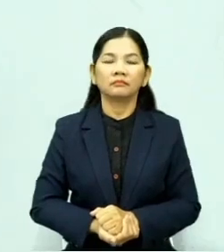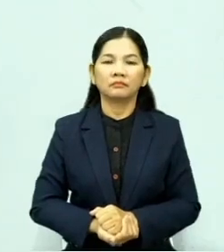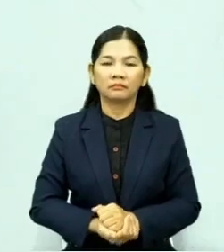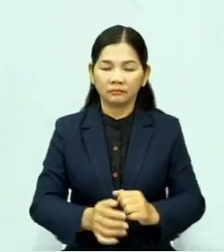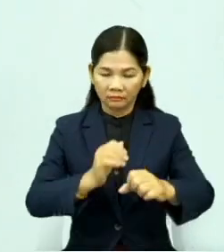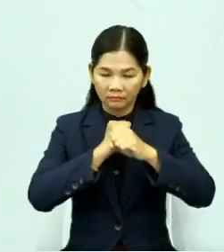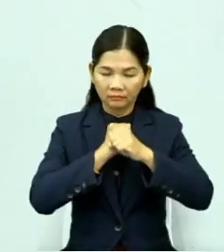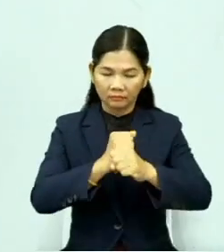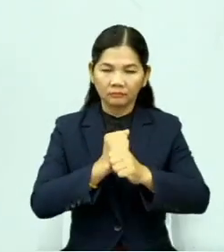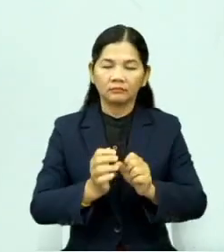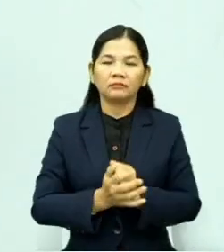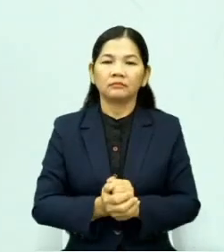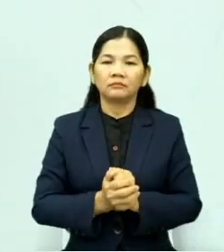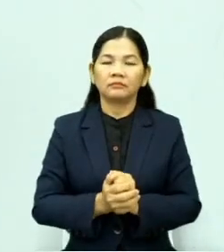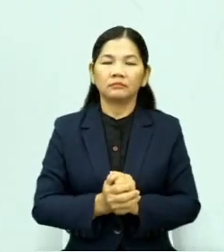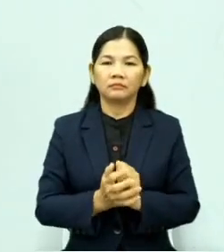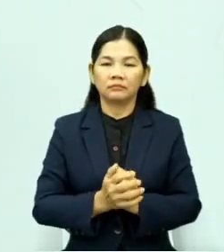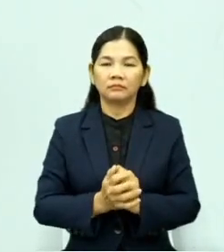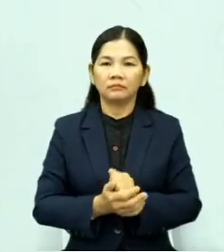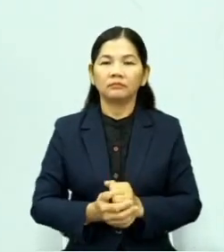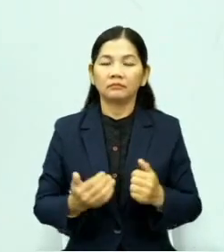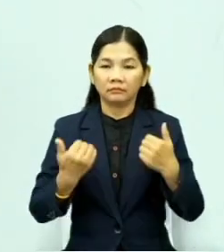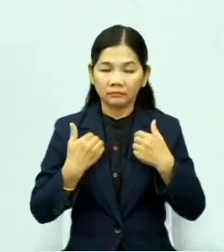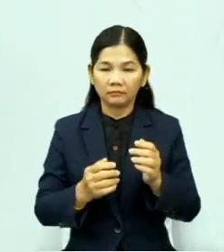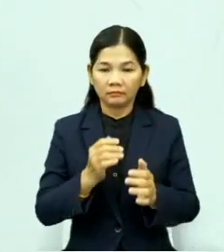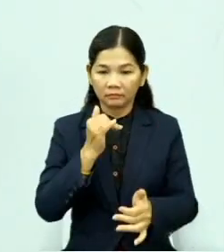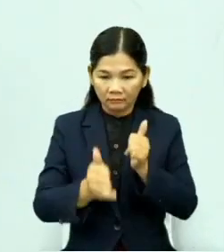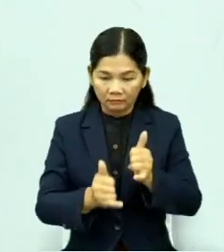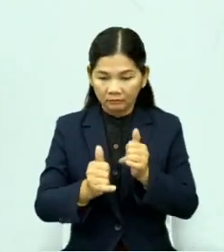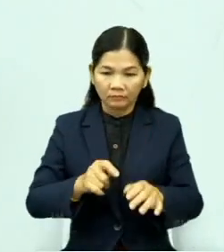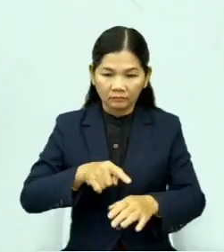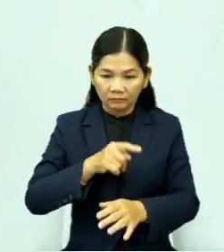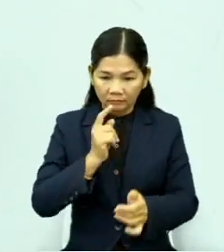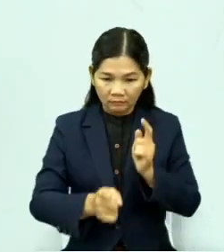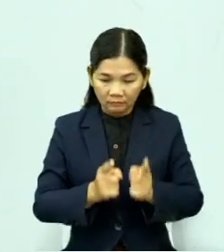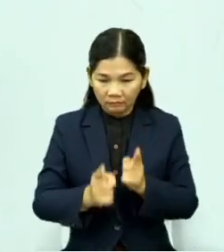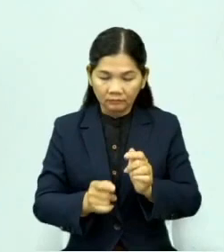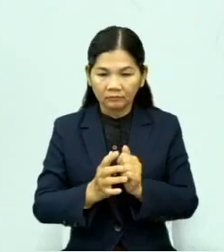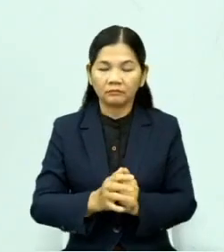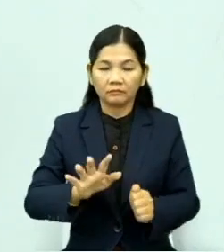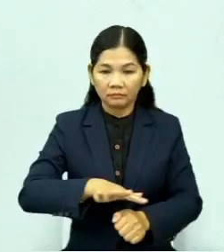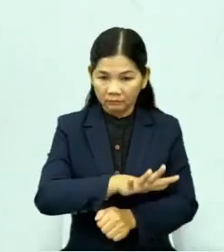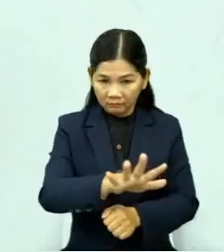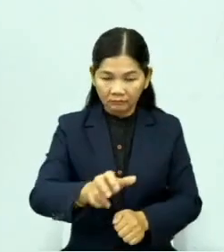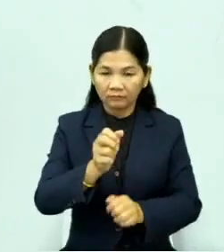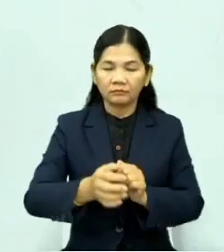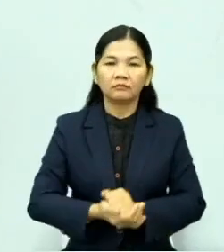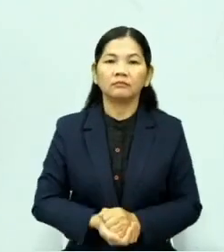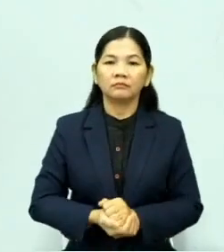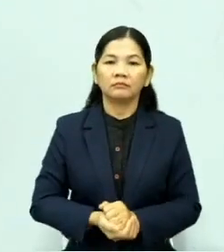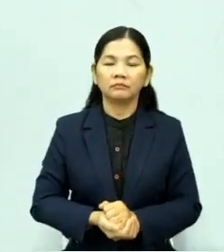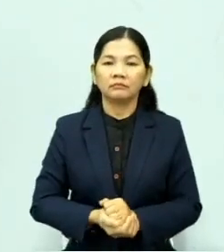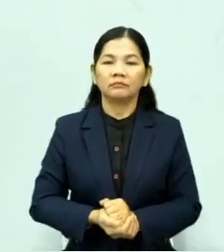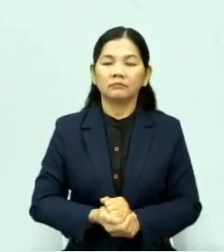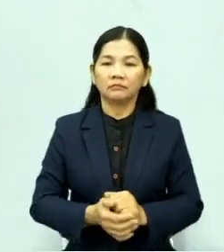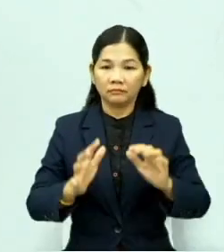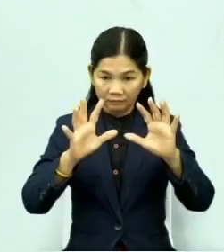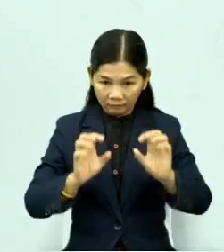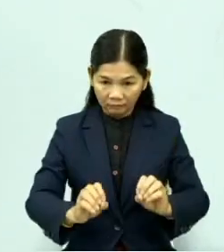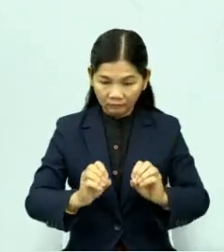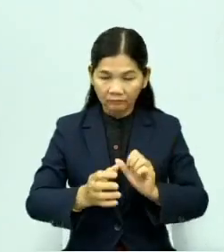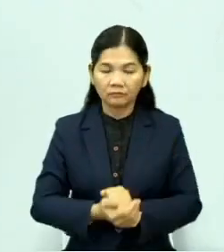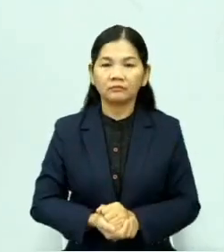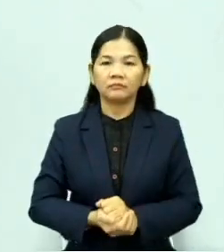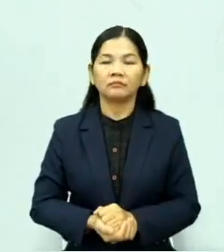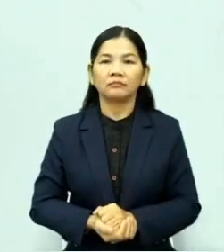chuối cá bế đam bây cầm áo cho đồ đồn trái đam bây cầm áo đồ đồn trái khmai đọc bà dưỡng bán bạc bòn chá hay